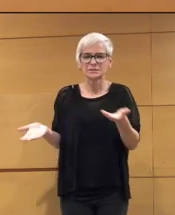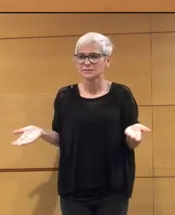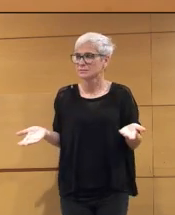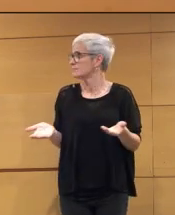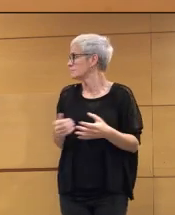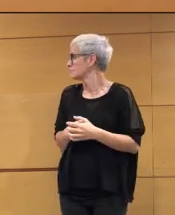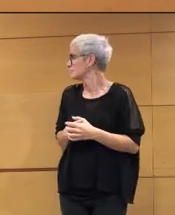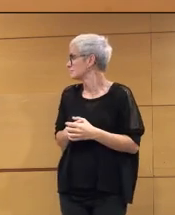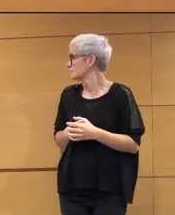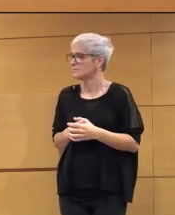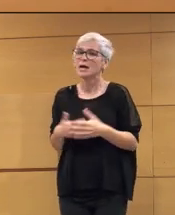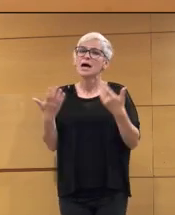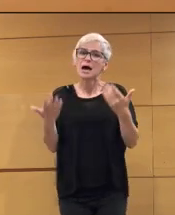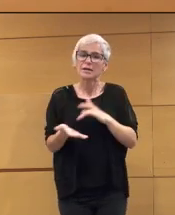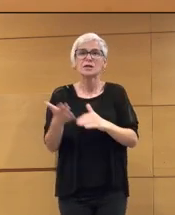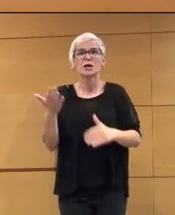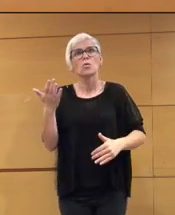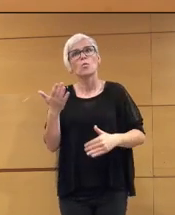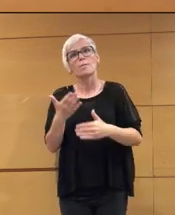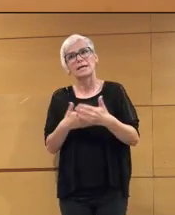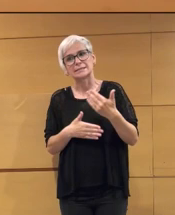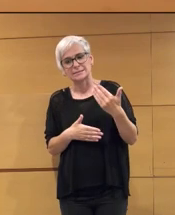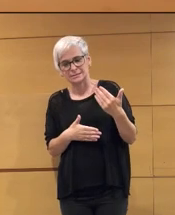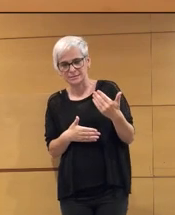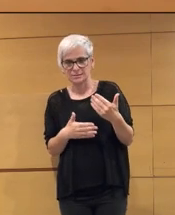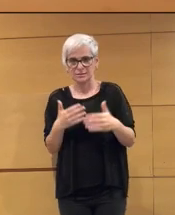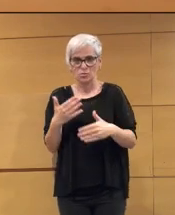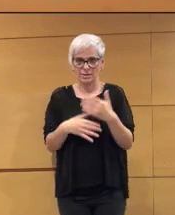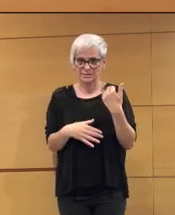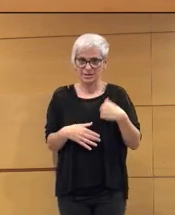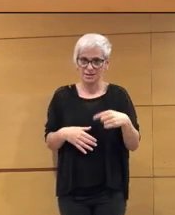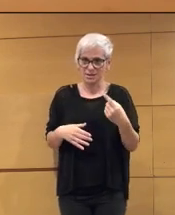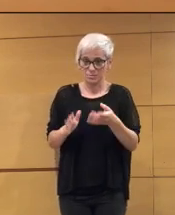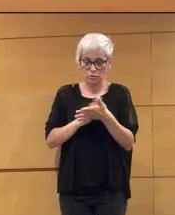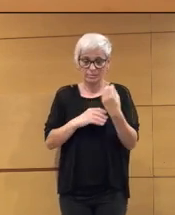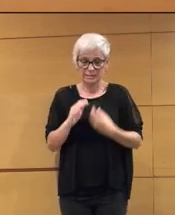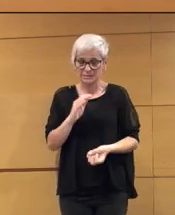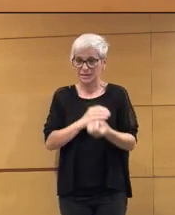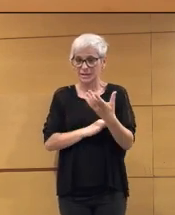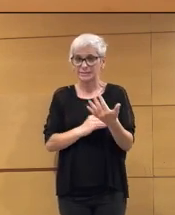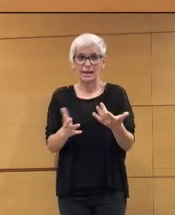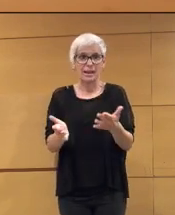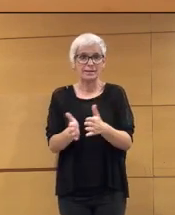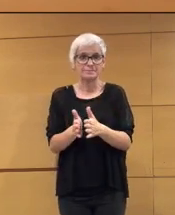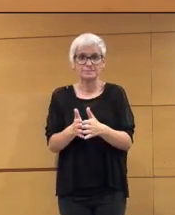que ara comença a haver-hi, no? Una mica, per això s'ha creat